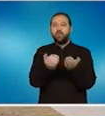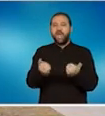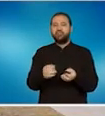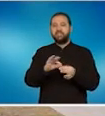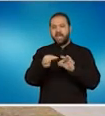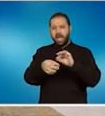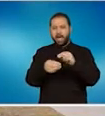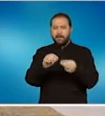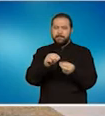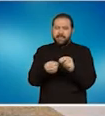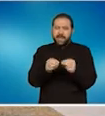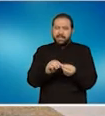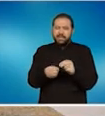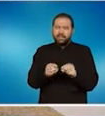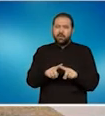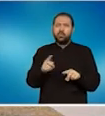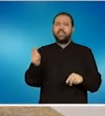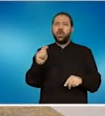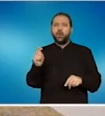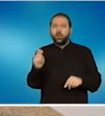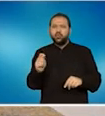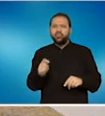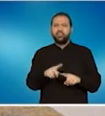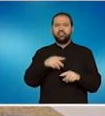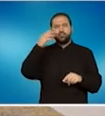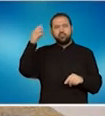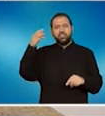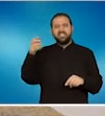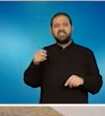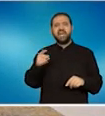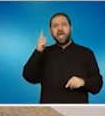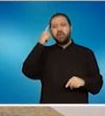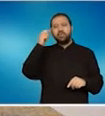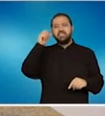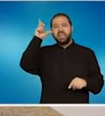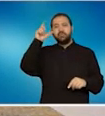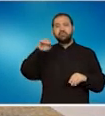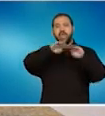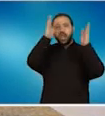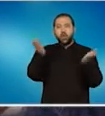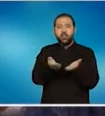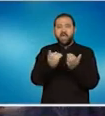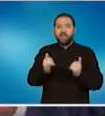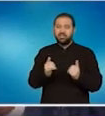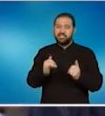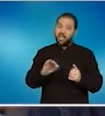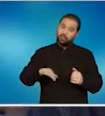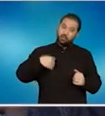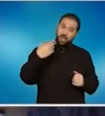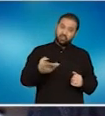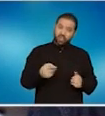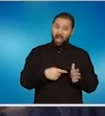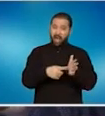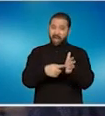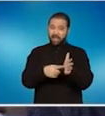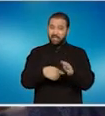ochi, amendat, lumina aceasta a învățăturii bisericii. Lucrul ăsta este fundamental. Apoi